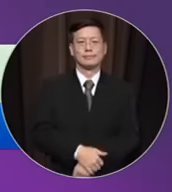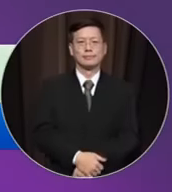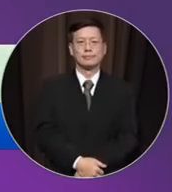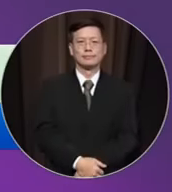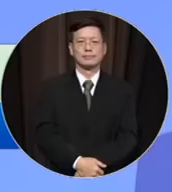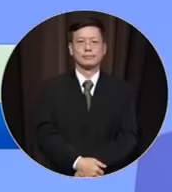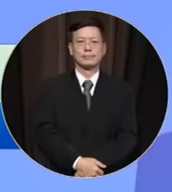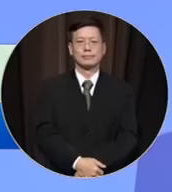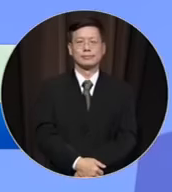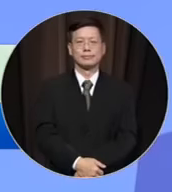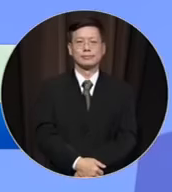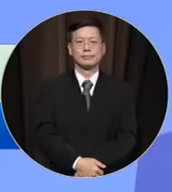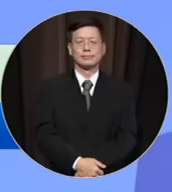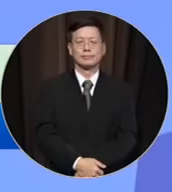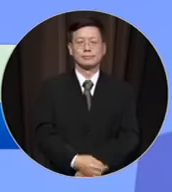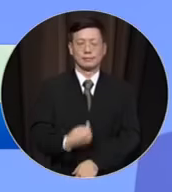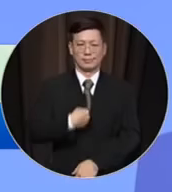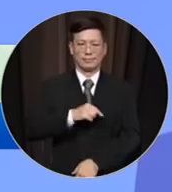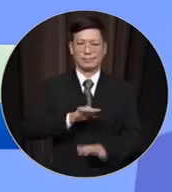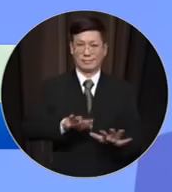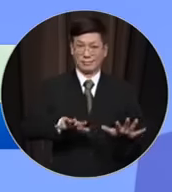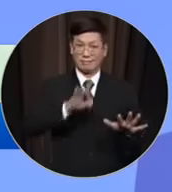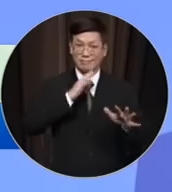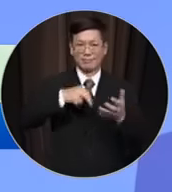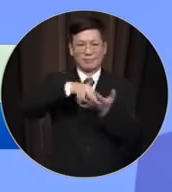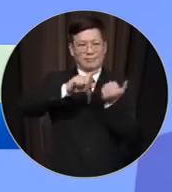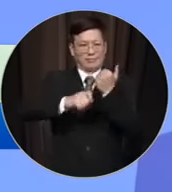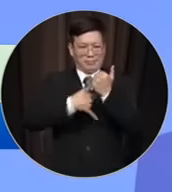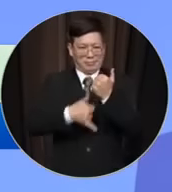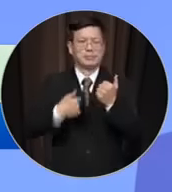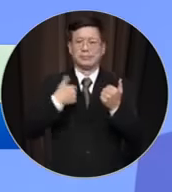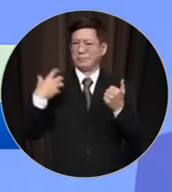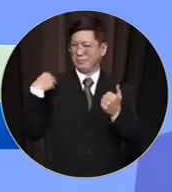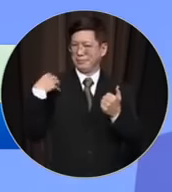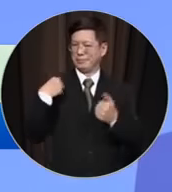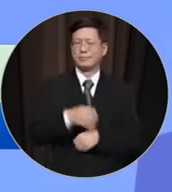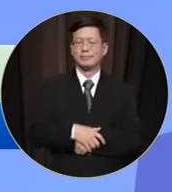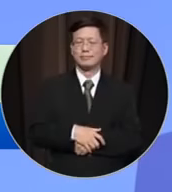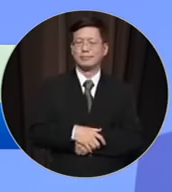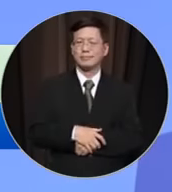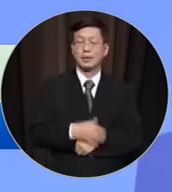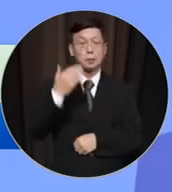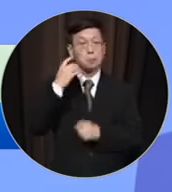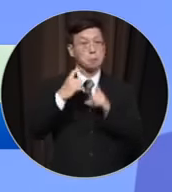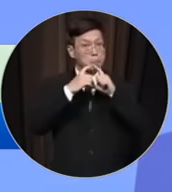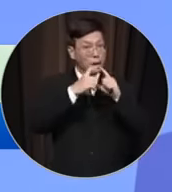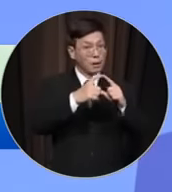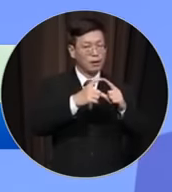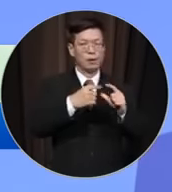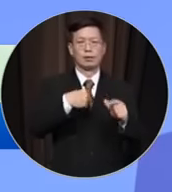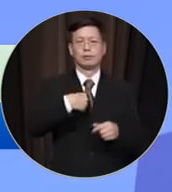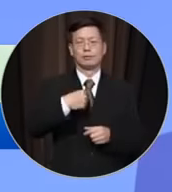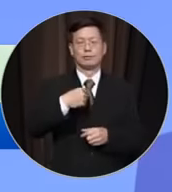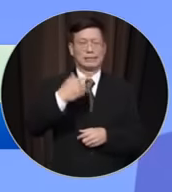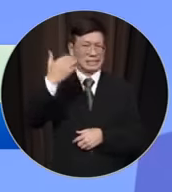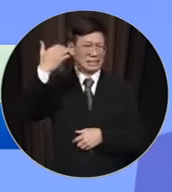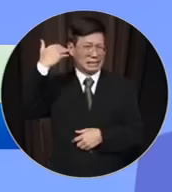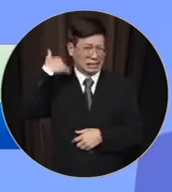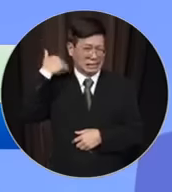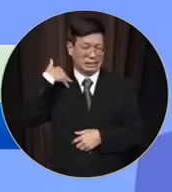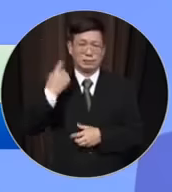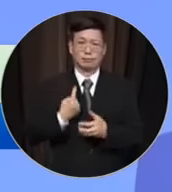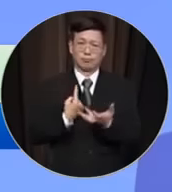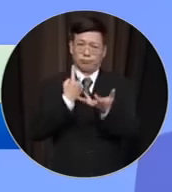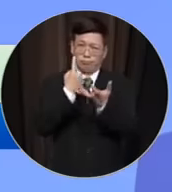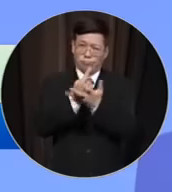分钟。 我是现任的立法委员，回答这个问题，我就把过去我从政